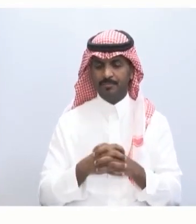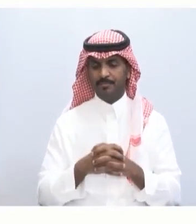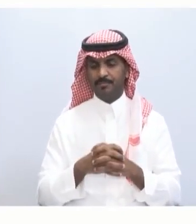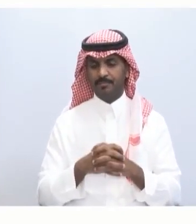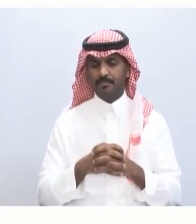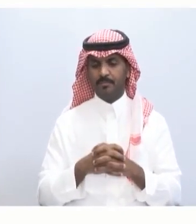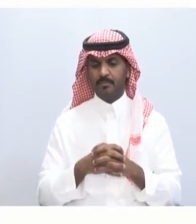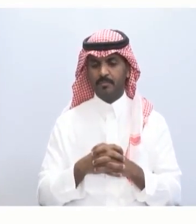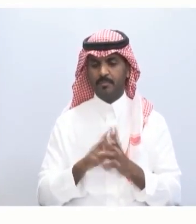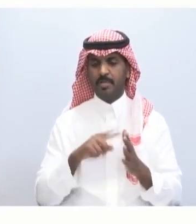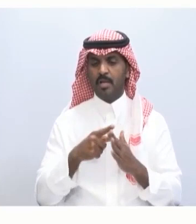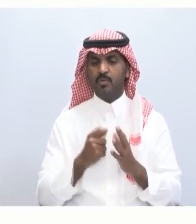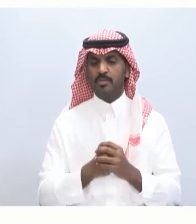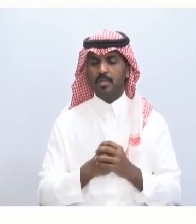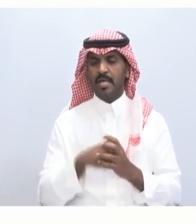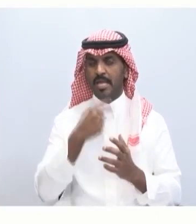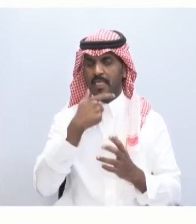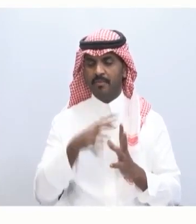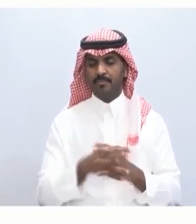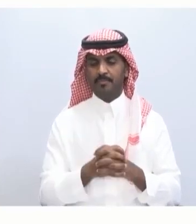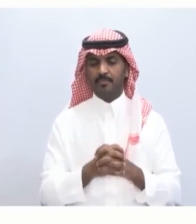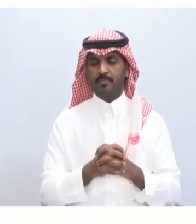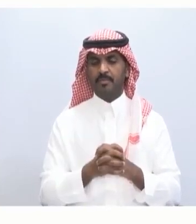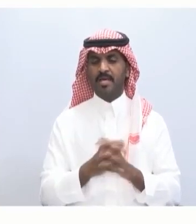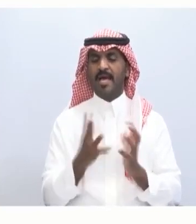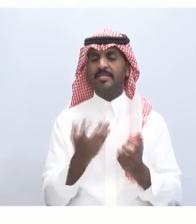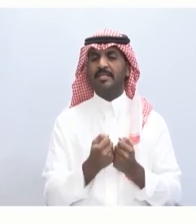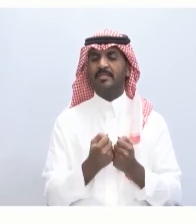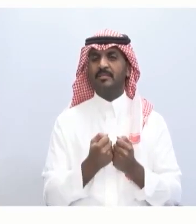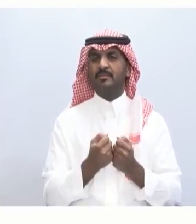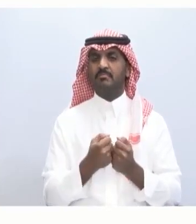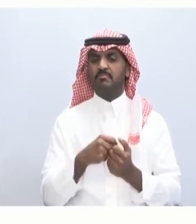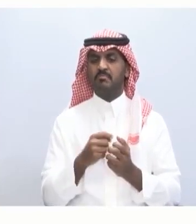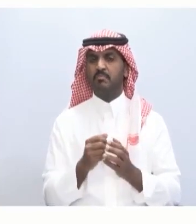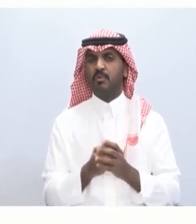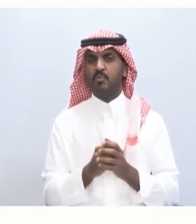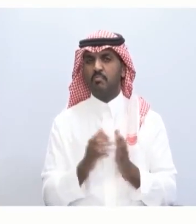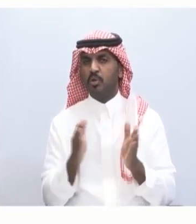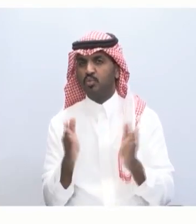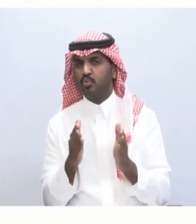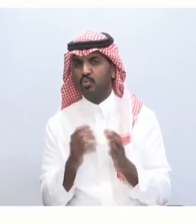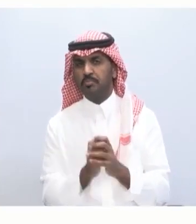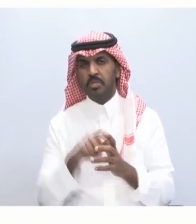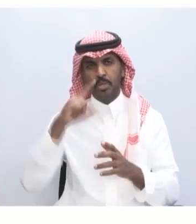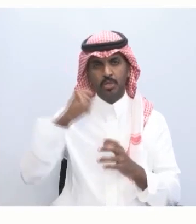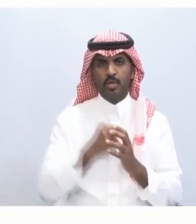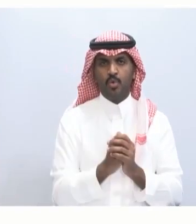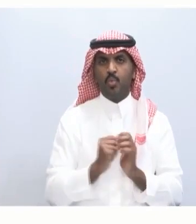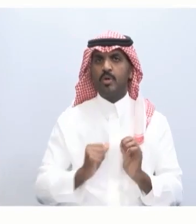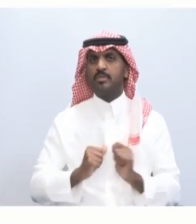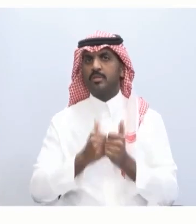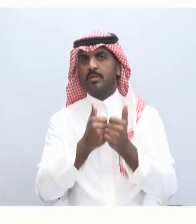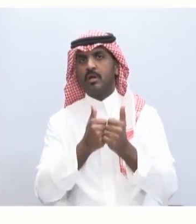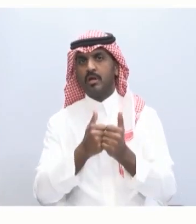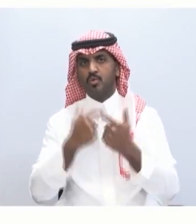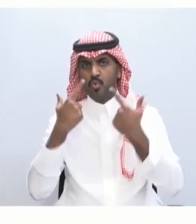الطلاب الى ان وصل الى الرياض بعدد محدود من الرجال واستطاع ان